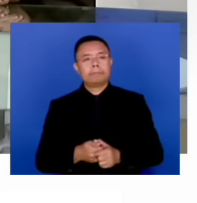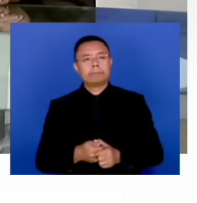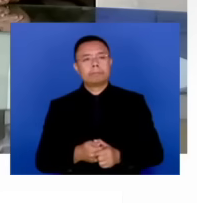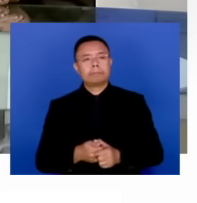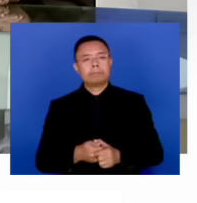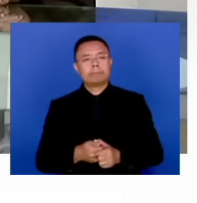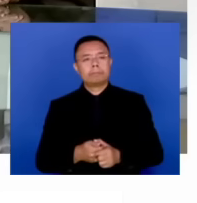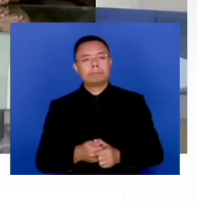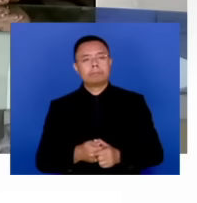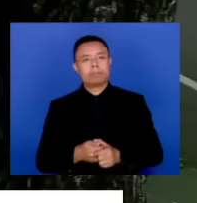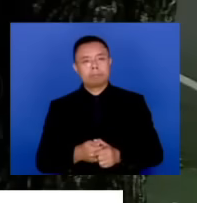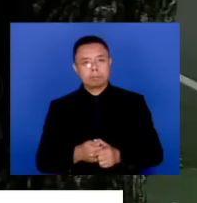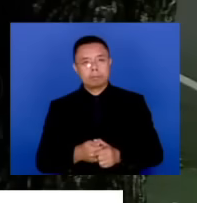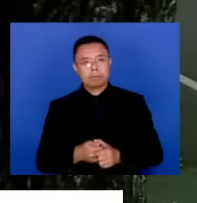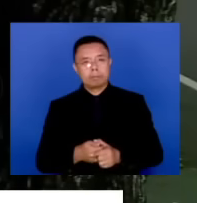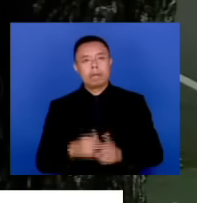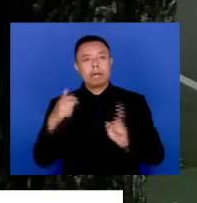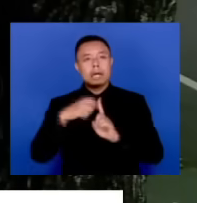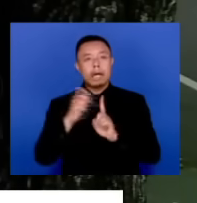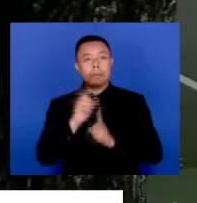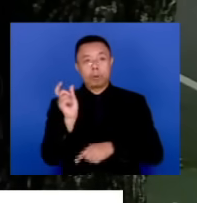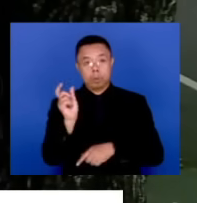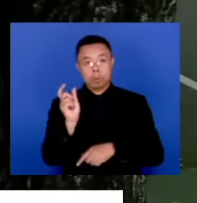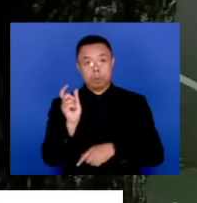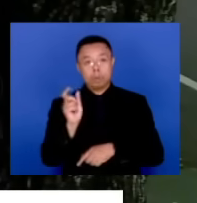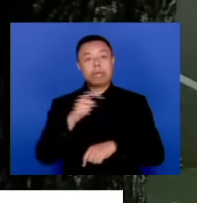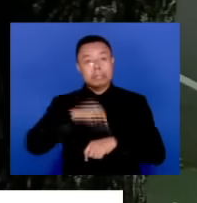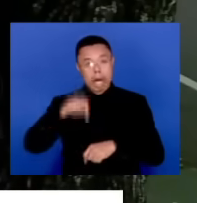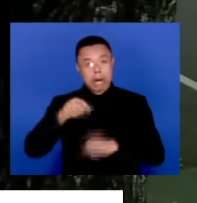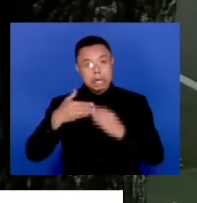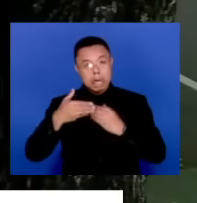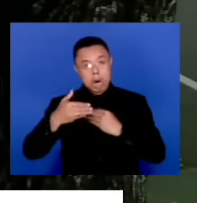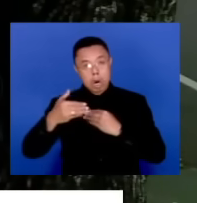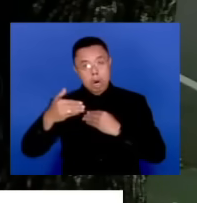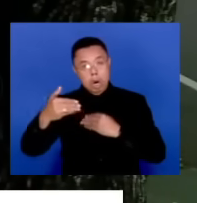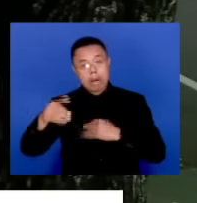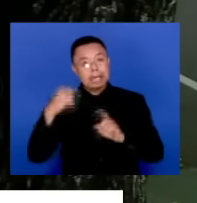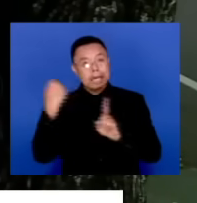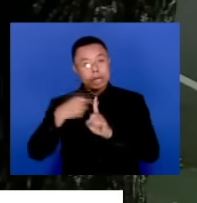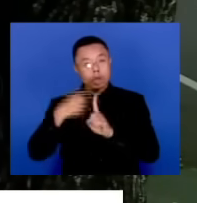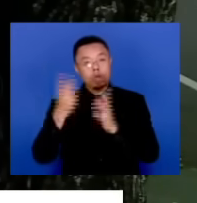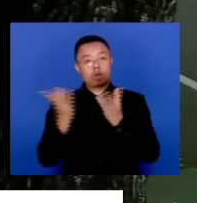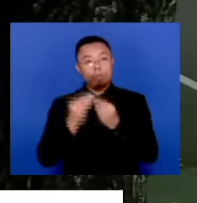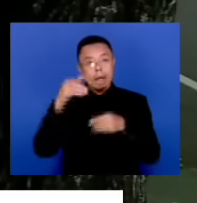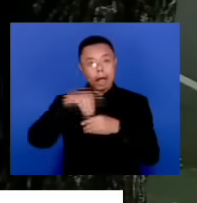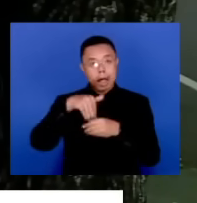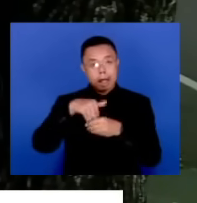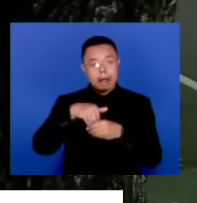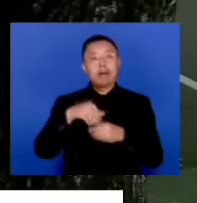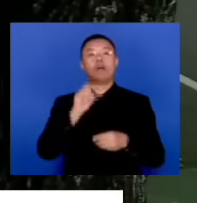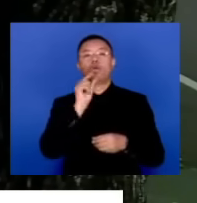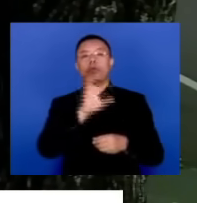Ya baik, Hijul, Mala, dan juga pemirsa, Komisi Pemilihan Umum masih terus melakukan proses penghitungan suara Presiden dan juga